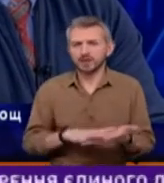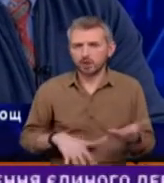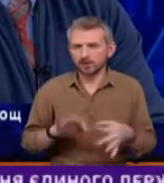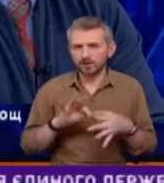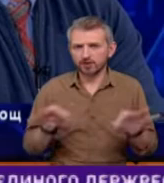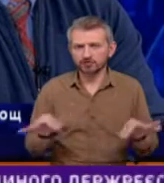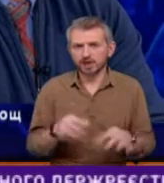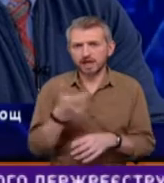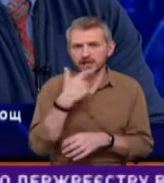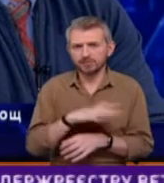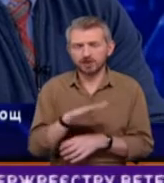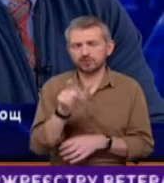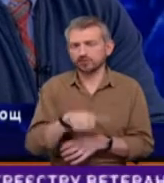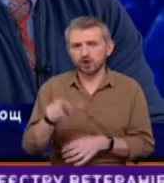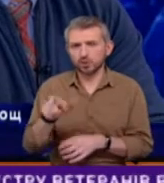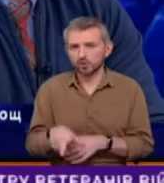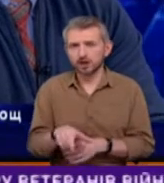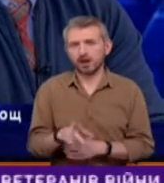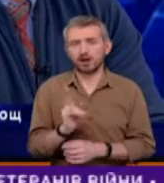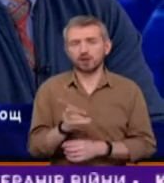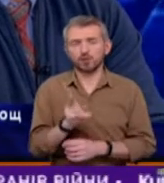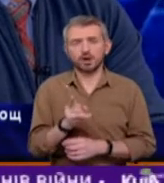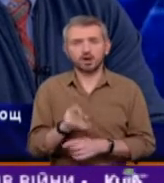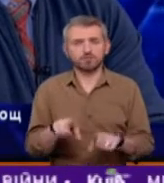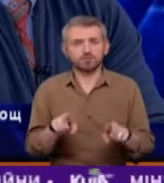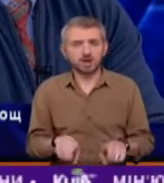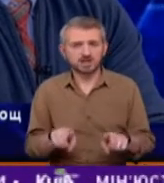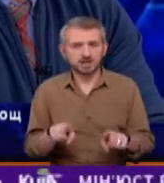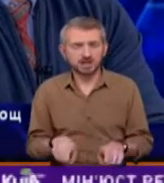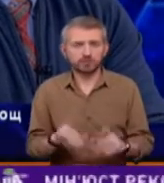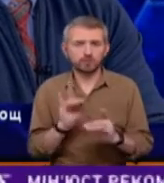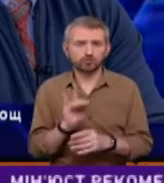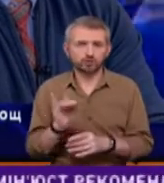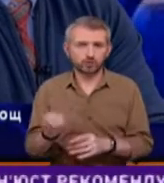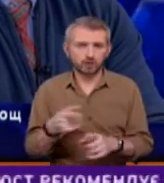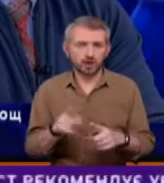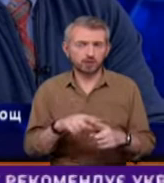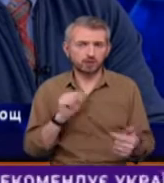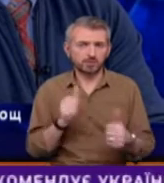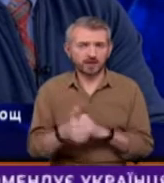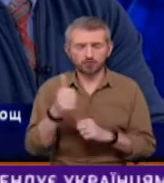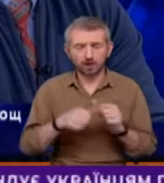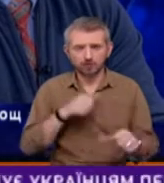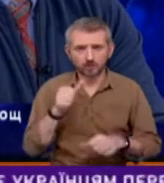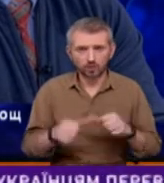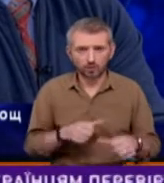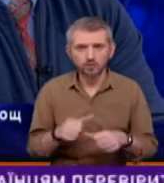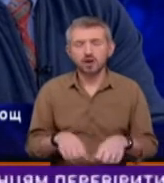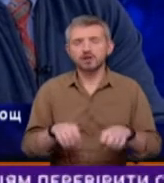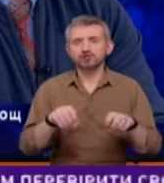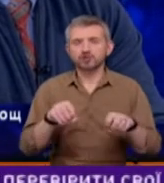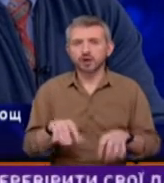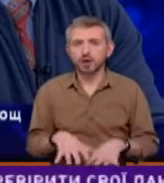выражение, неприличные люди, которые просиживают стулья, которые меняют каждый год,